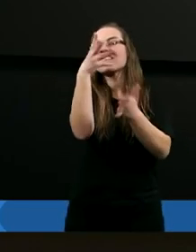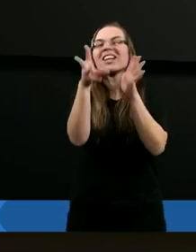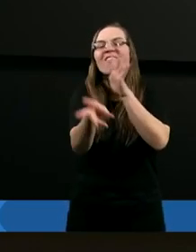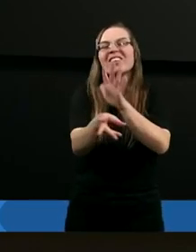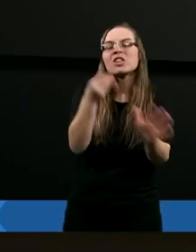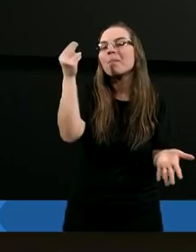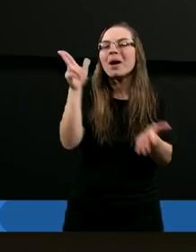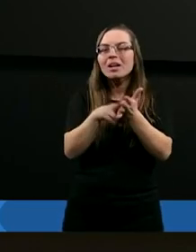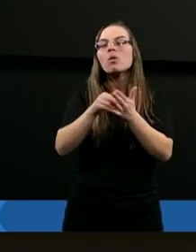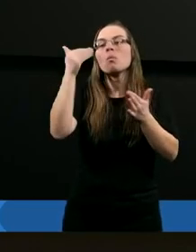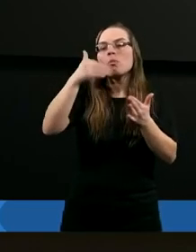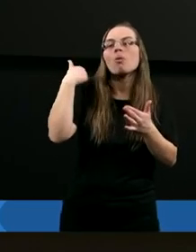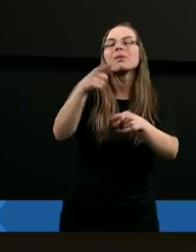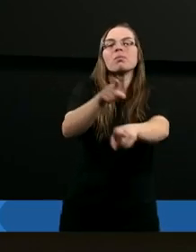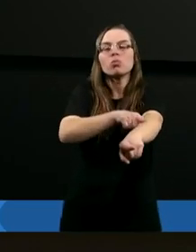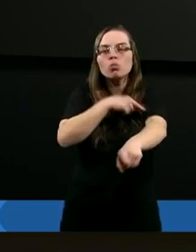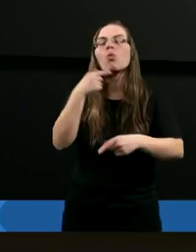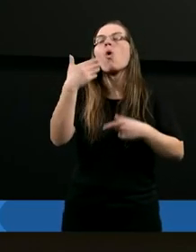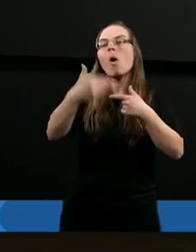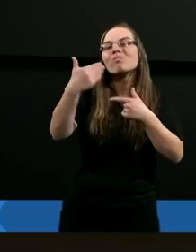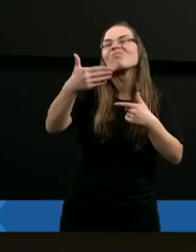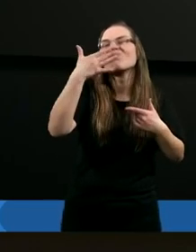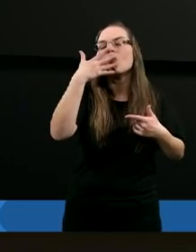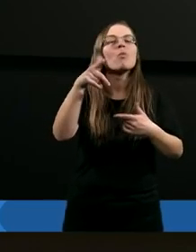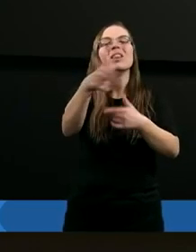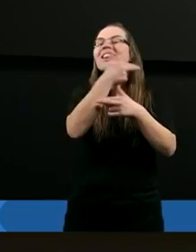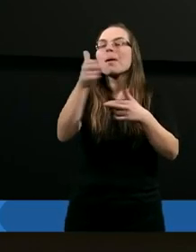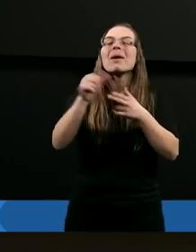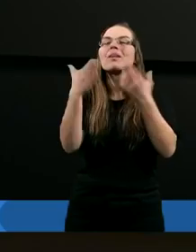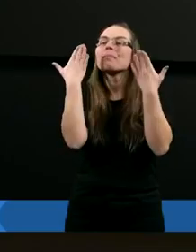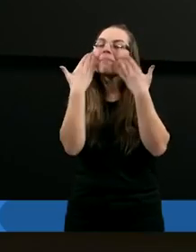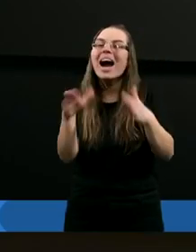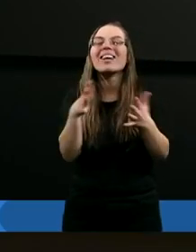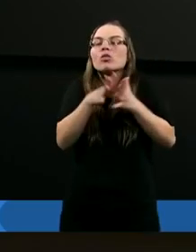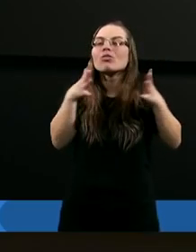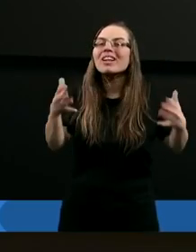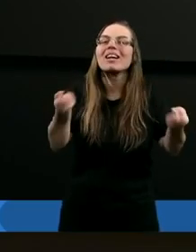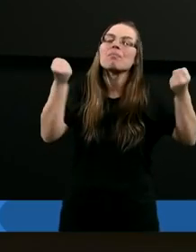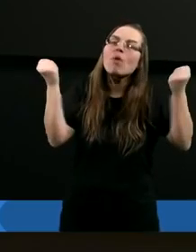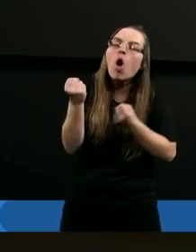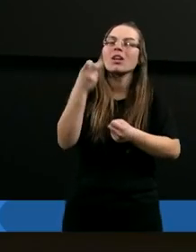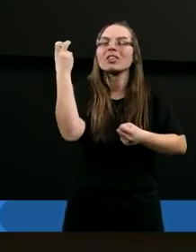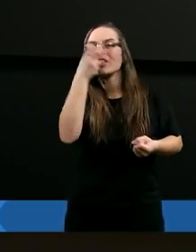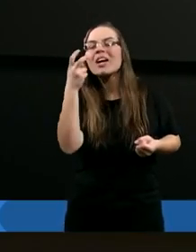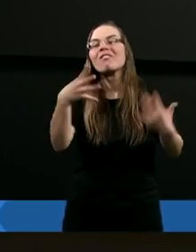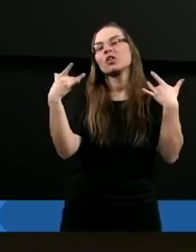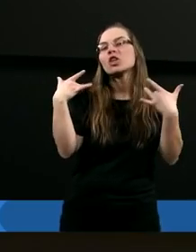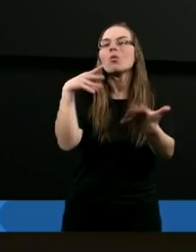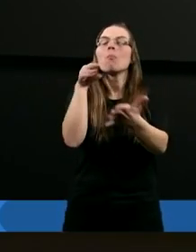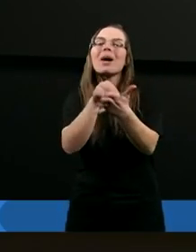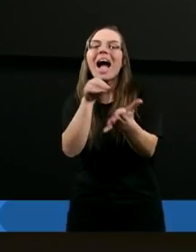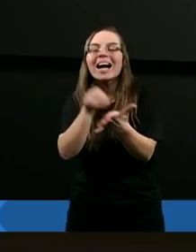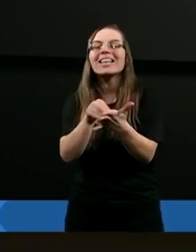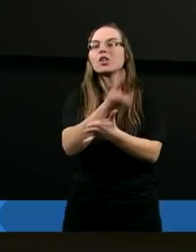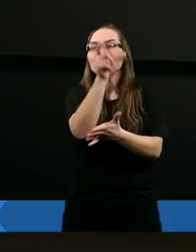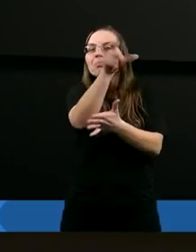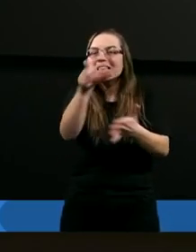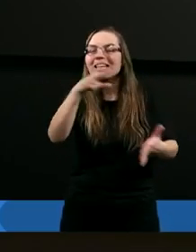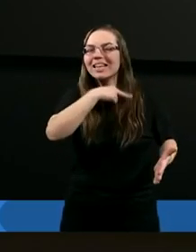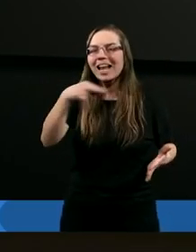wyczerpaliśmy i moglibyśmy długo mówić na ten temat, bo temat jest bardzo wdzięczny. Dotyczy nas samych, dotyczy praktycznych pewnych